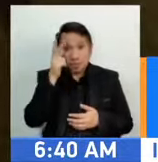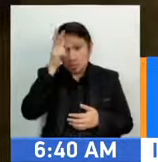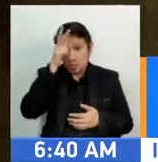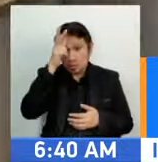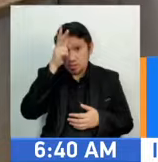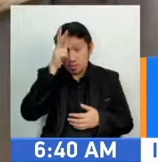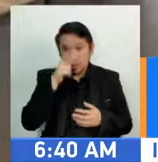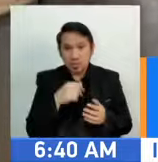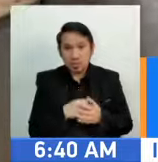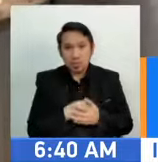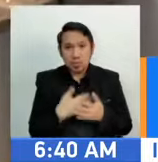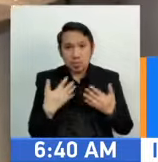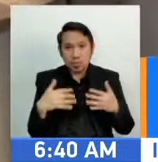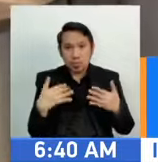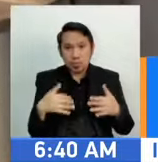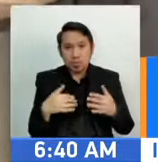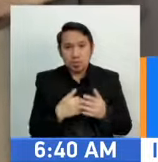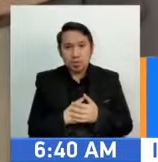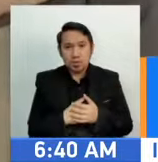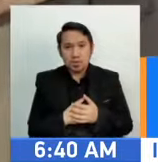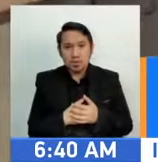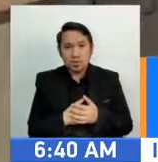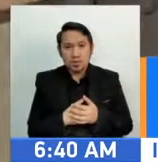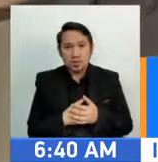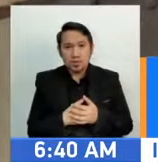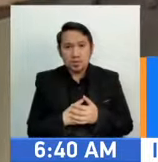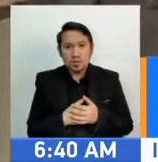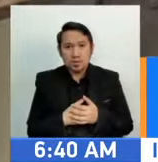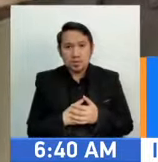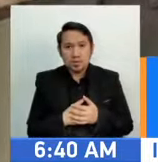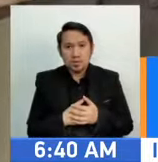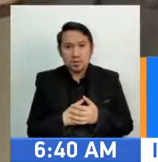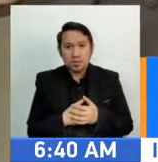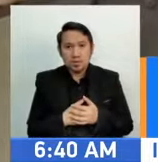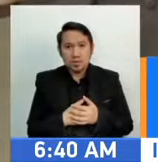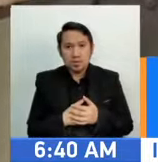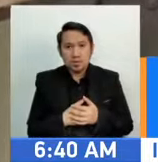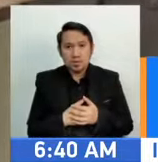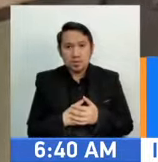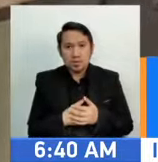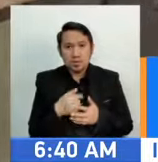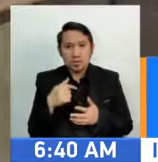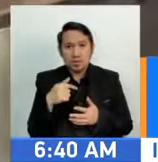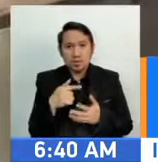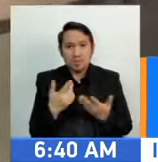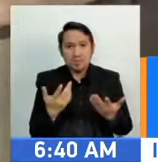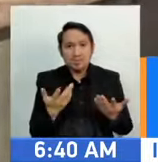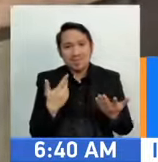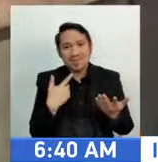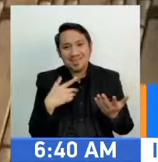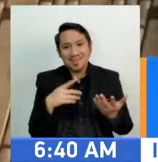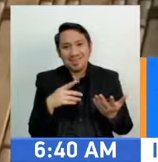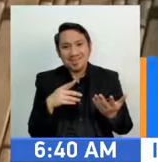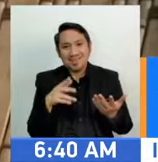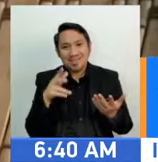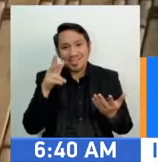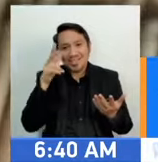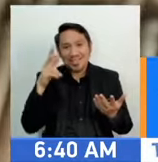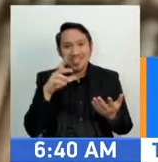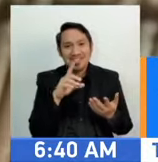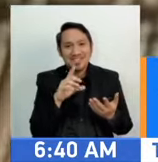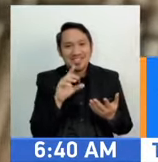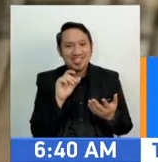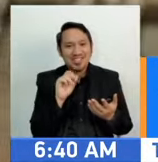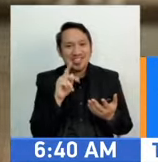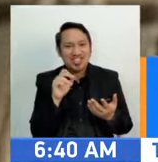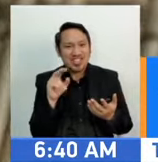panglaban din yung malalaki yung chicken. Malalaki yung city namin, no, talaga. Ang tawag doon, Diwata Seeking Joy. Hindi sa chicken na seeking. Okay.